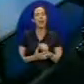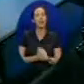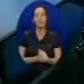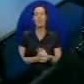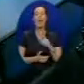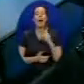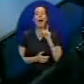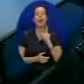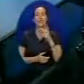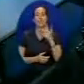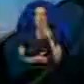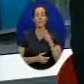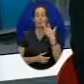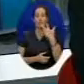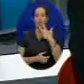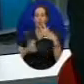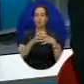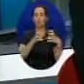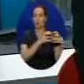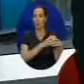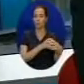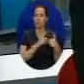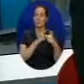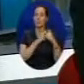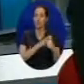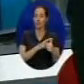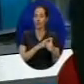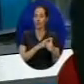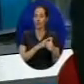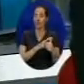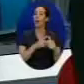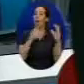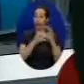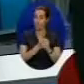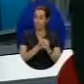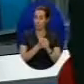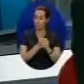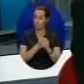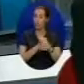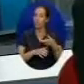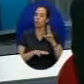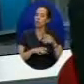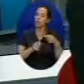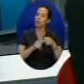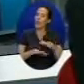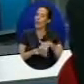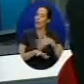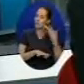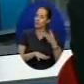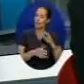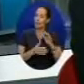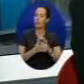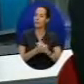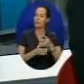אז שלוש קטגוריות. אחד זה חברים יותר רגשיים נקרא להם, חברים